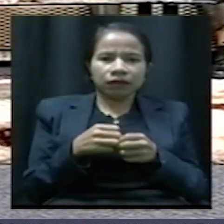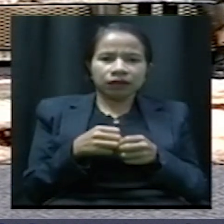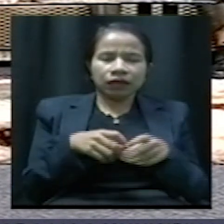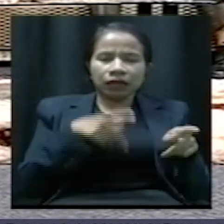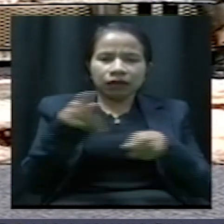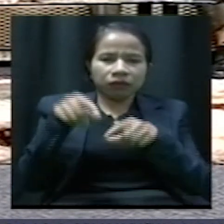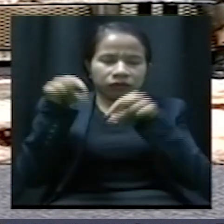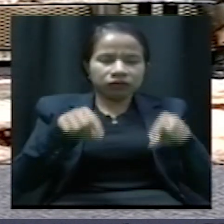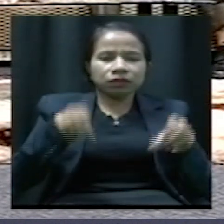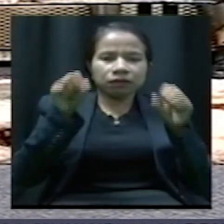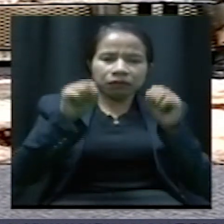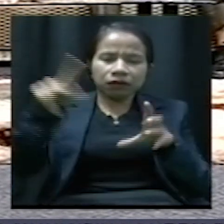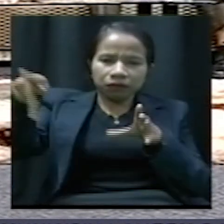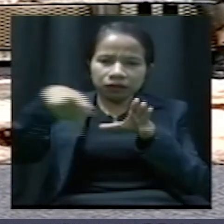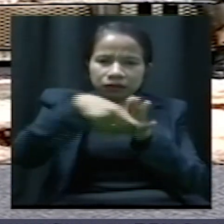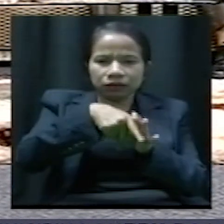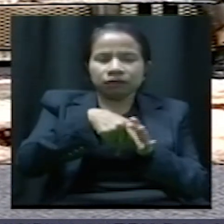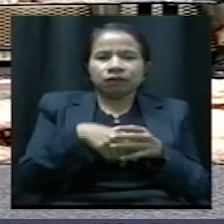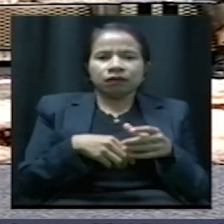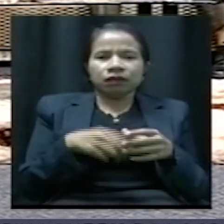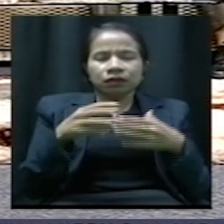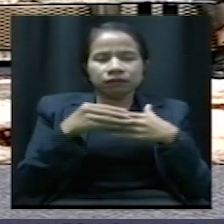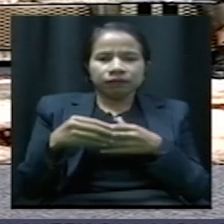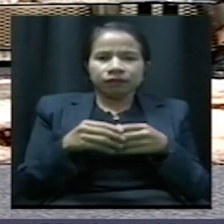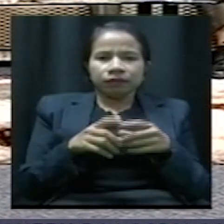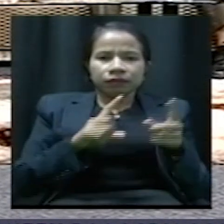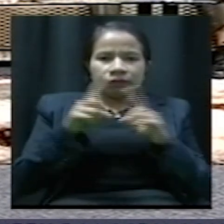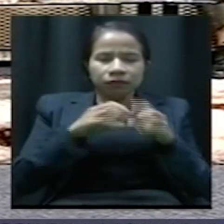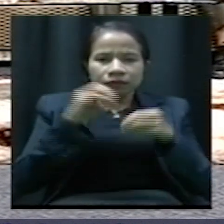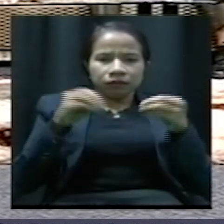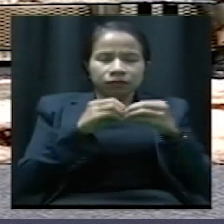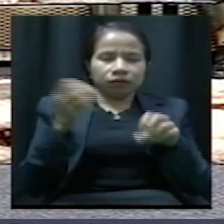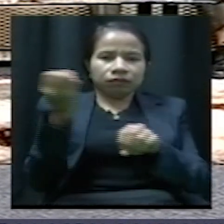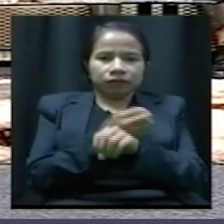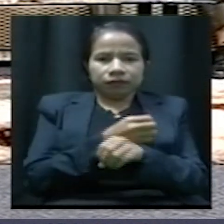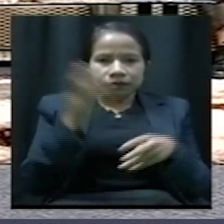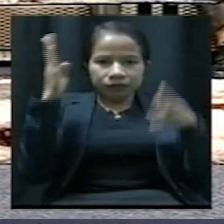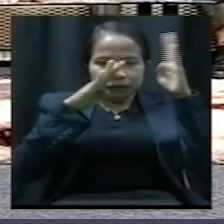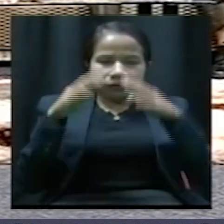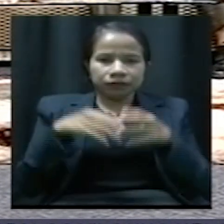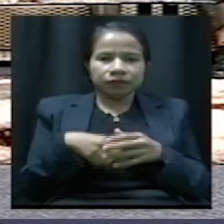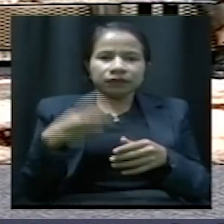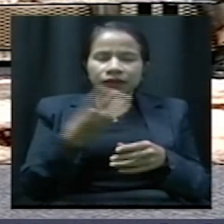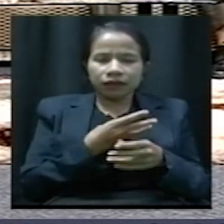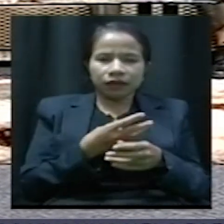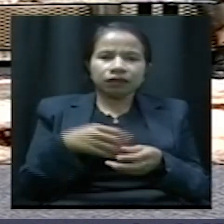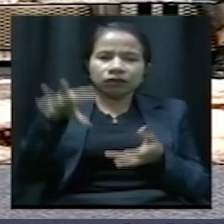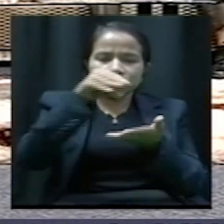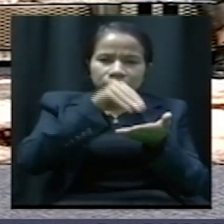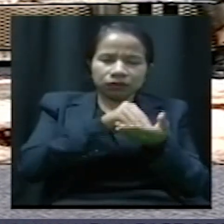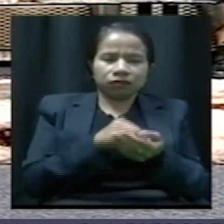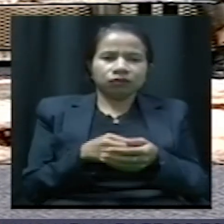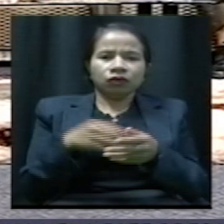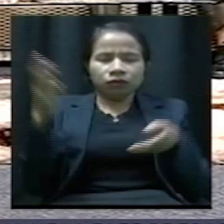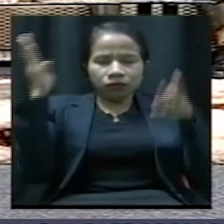bele hola parte ba. Ili liu ita kara kole kona ba oportunidade. Situasaun ida ne maka ita kara katu melhora.